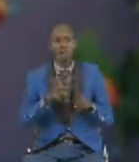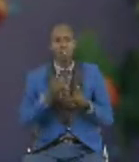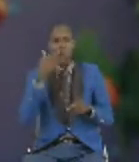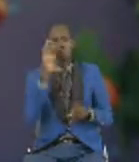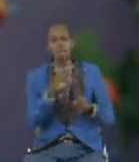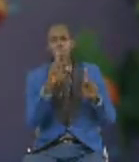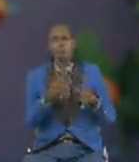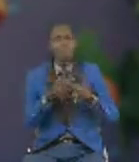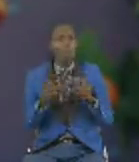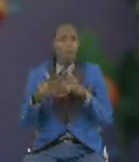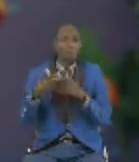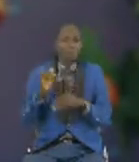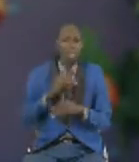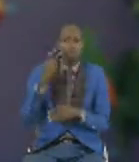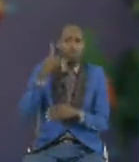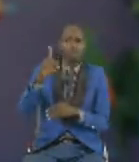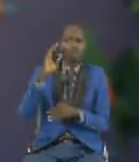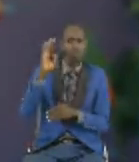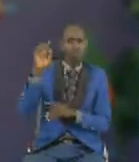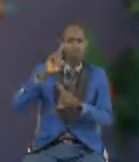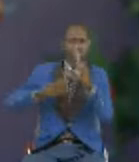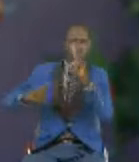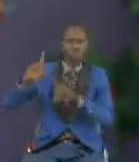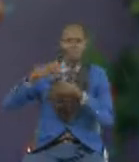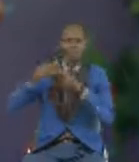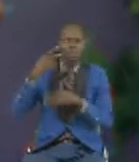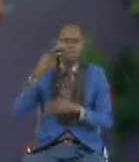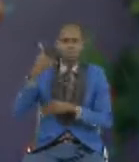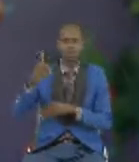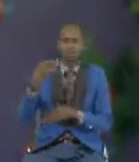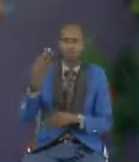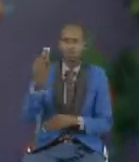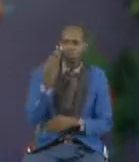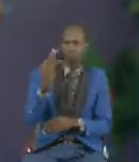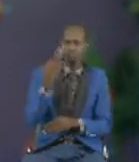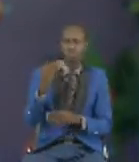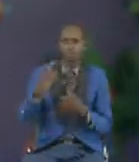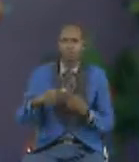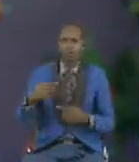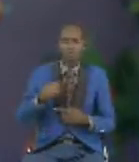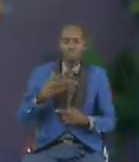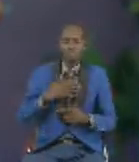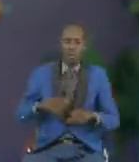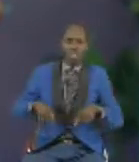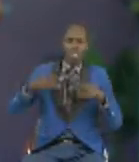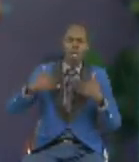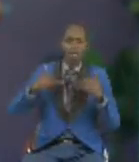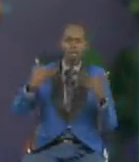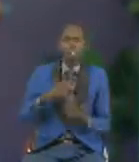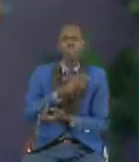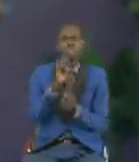Mais après t'avoir écouté déclarer la parole de Dieu, après t'avoir écouté, leurs vies ont